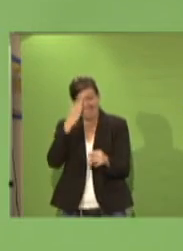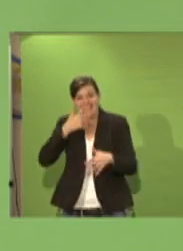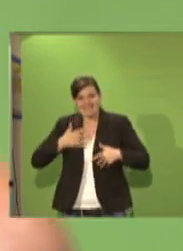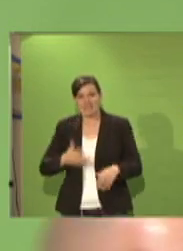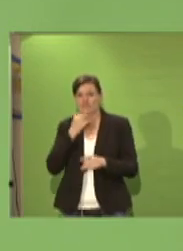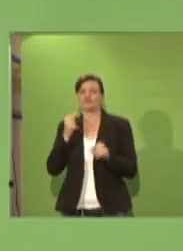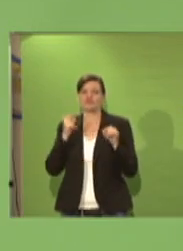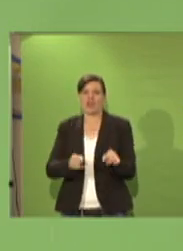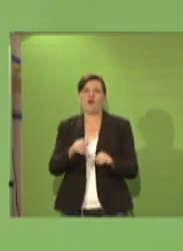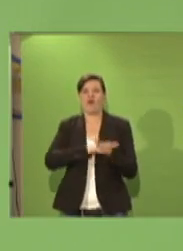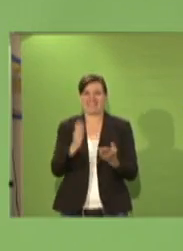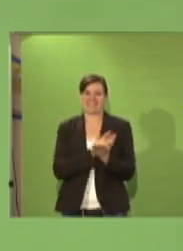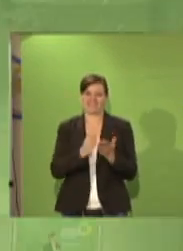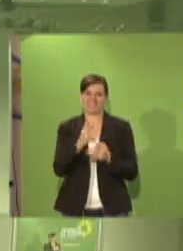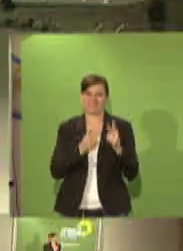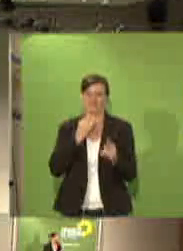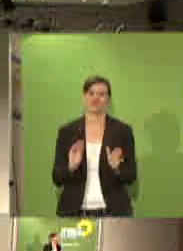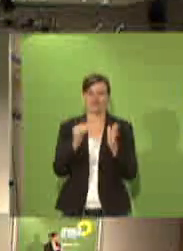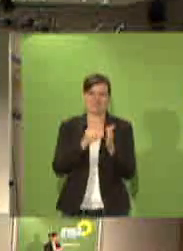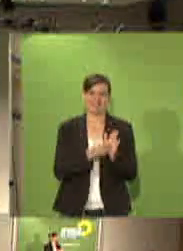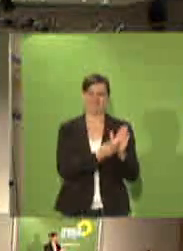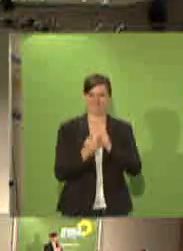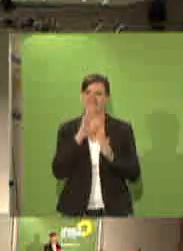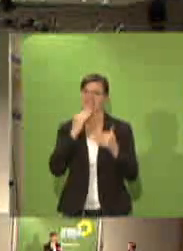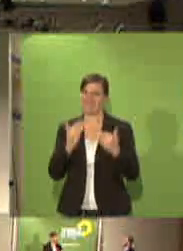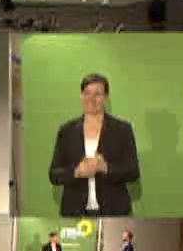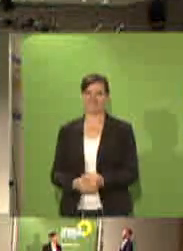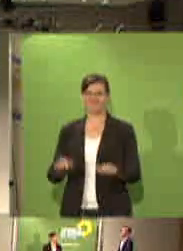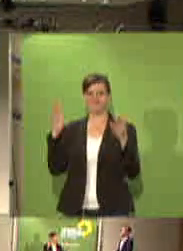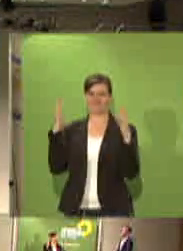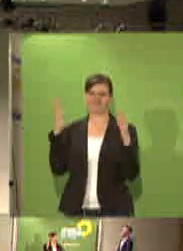Dank. So schnell waren Sie.